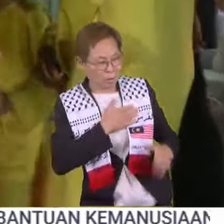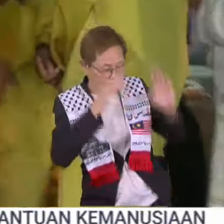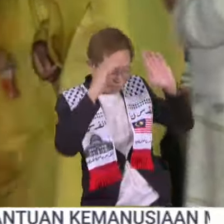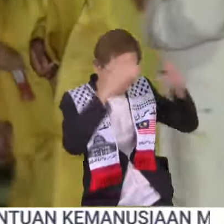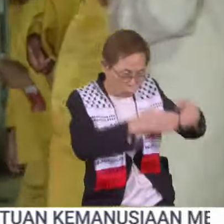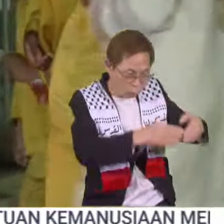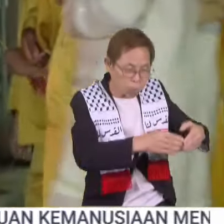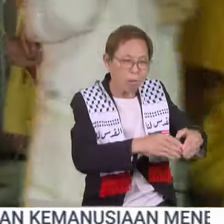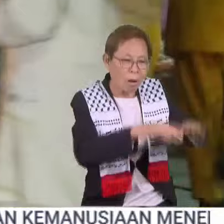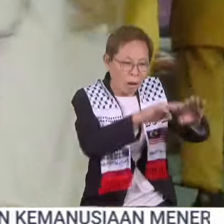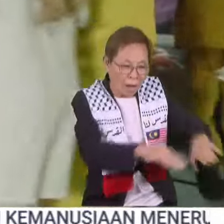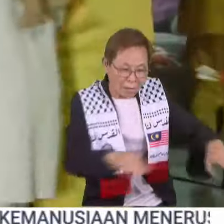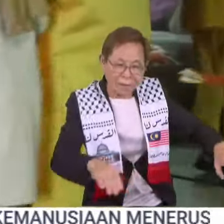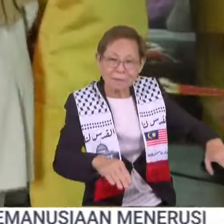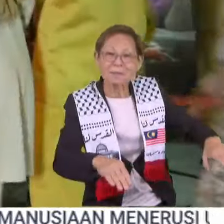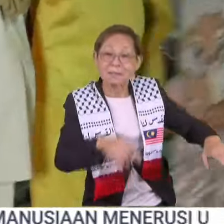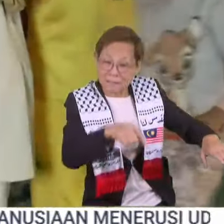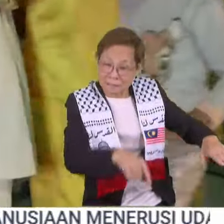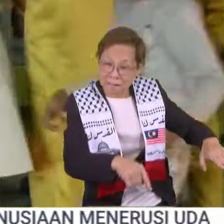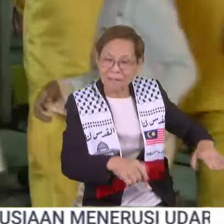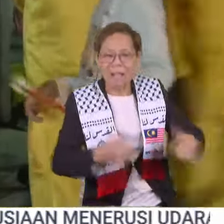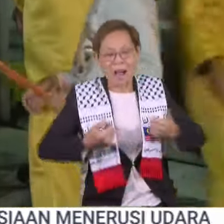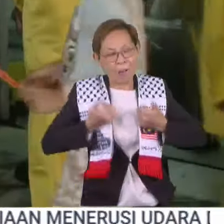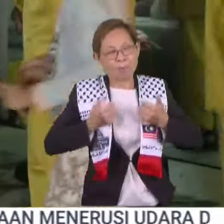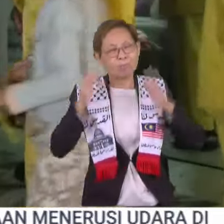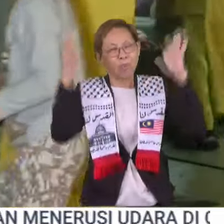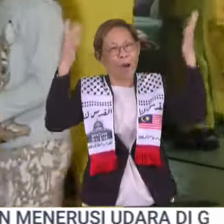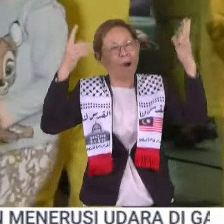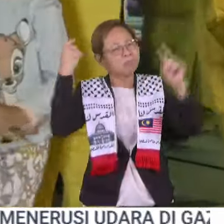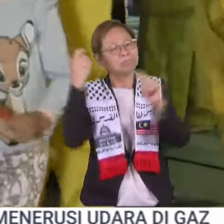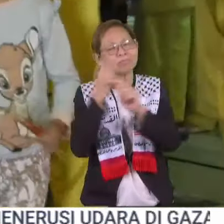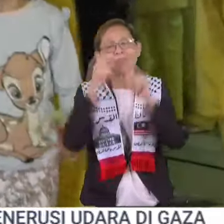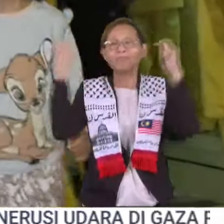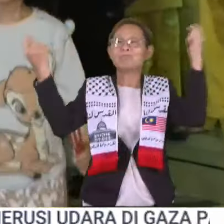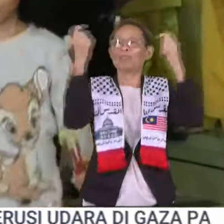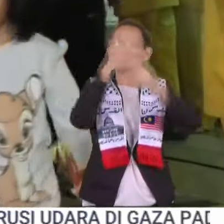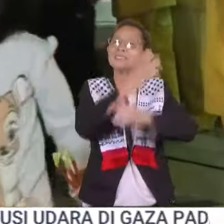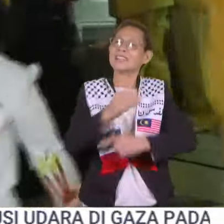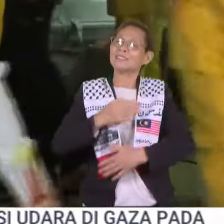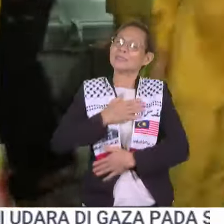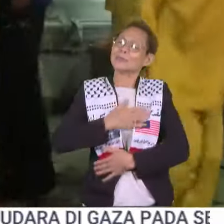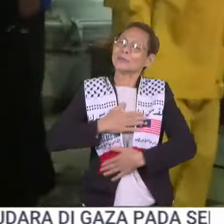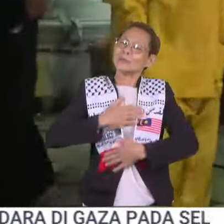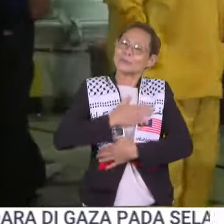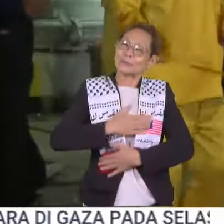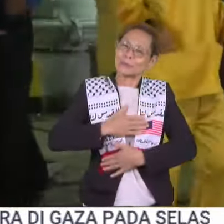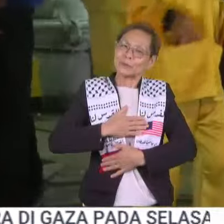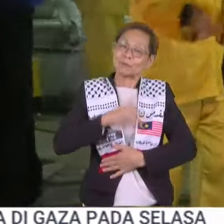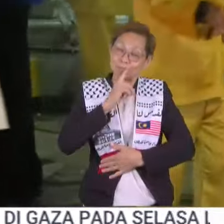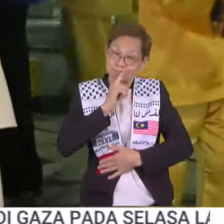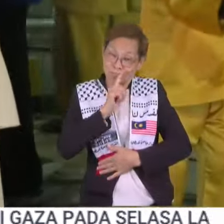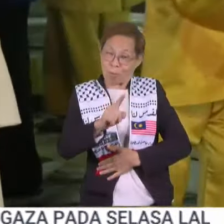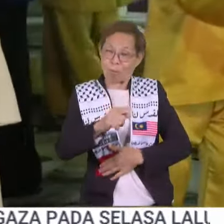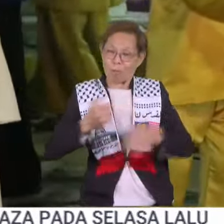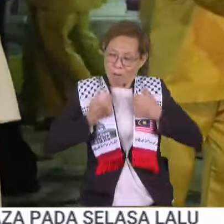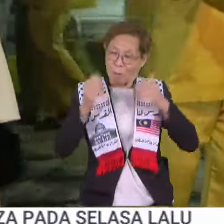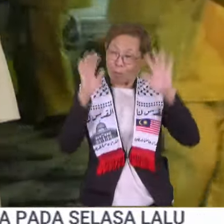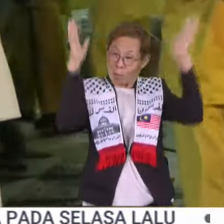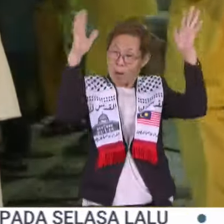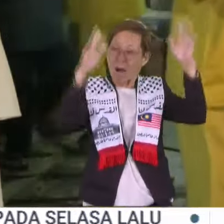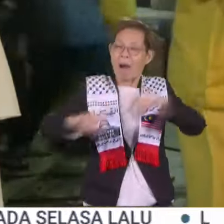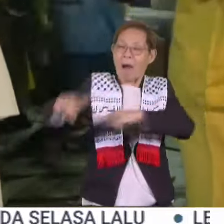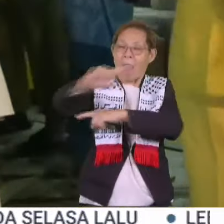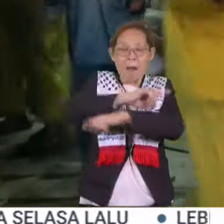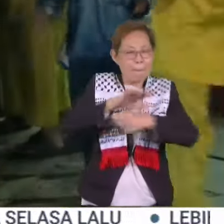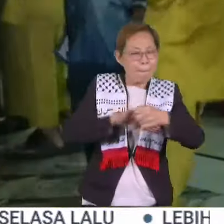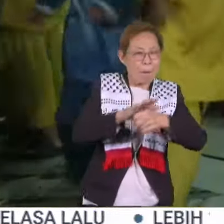nasib anak-anak di Nurwadah, Aidilfitri tetap diraih dan dinikmati. Sesungguhnya, Aidilfitri adalah hari